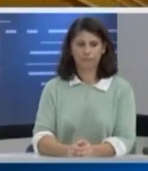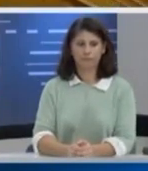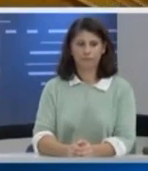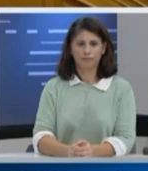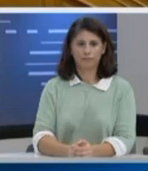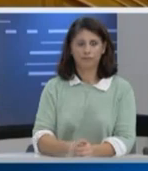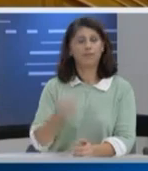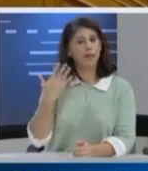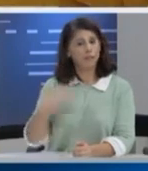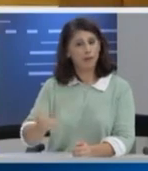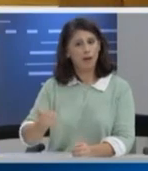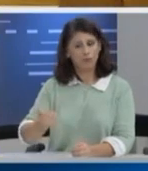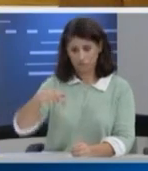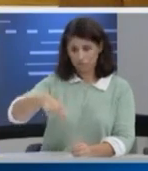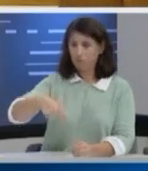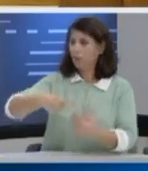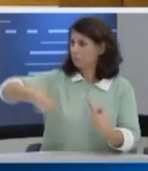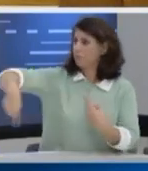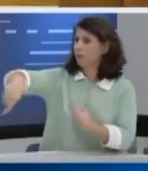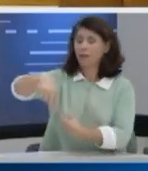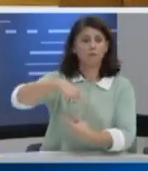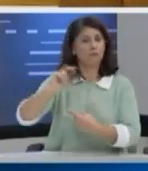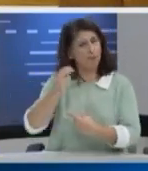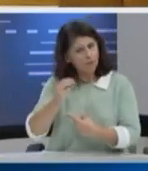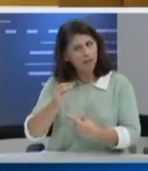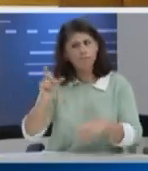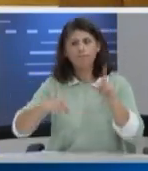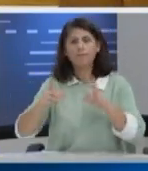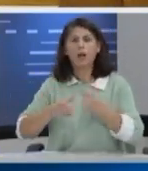Υπάρχουν ανάμεσά μας βουλευτές και κόμματα